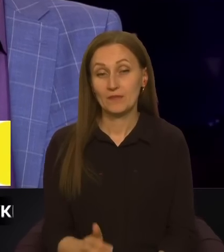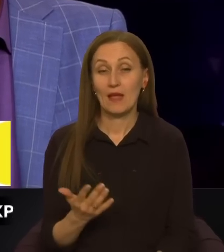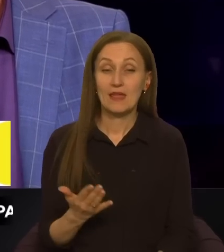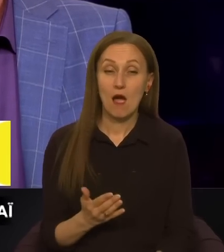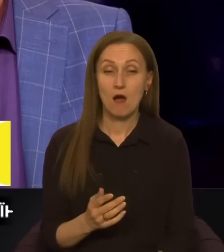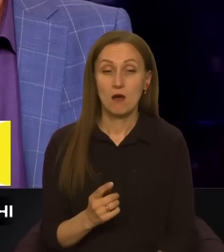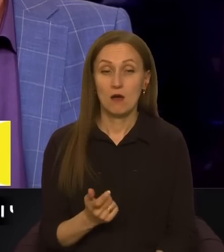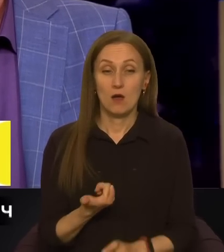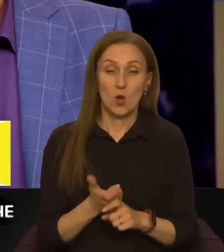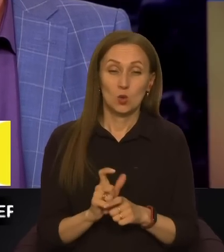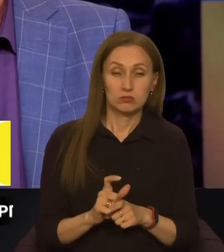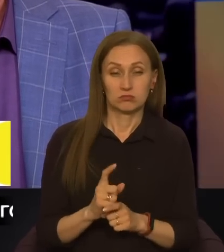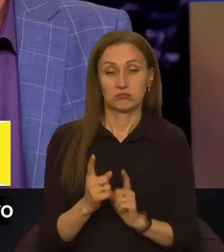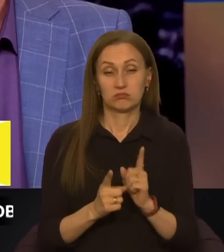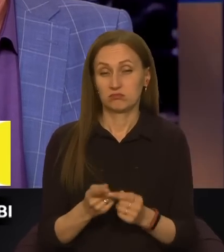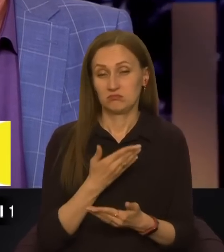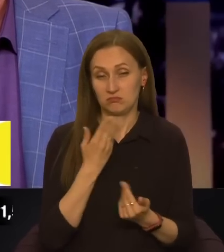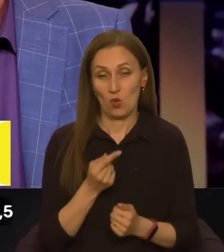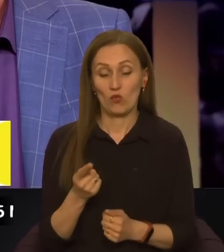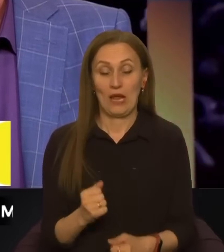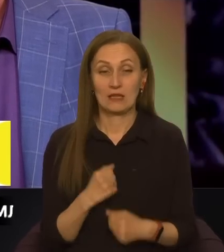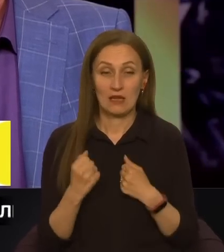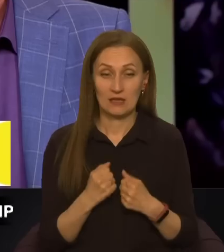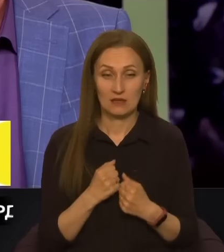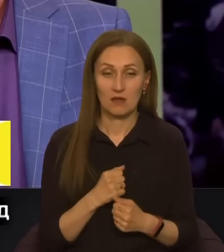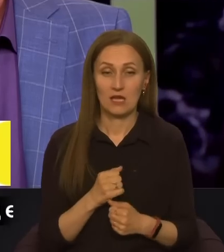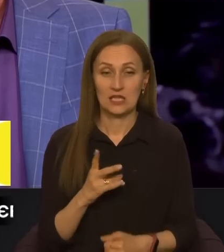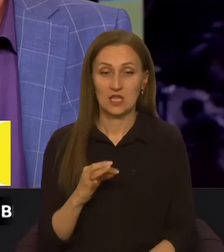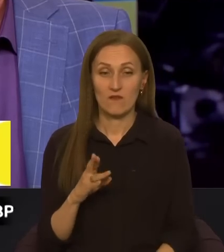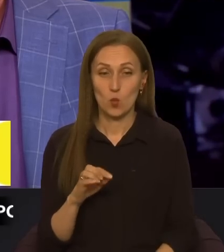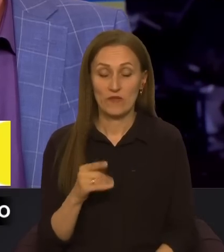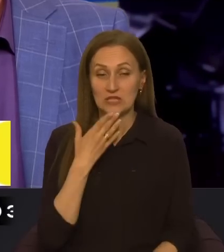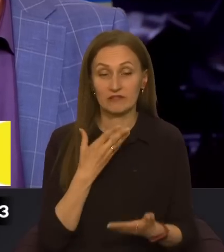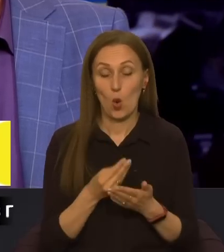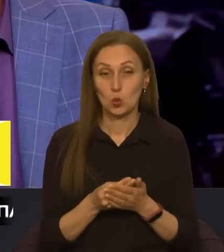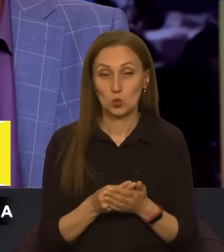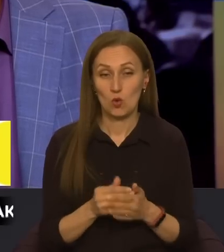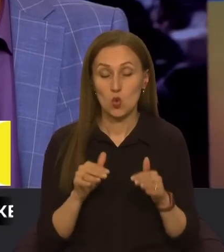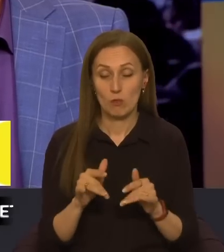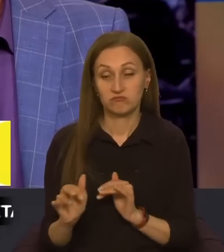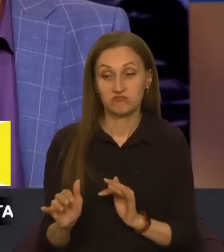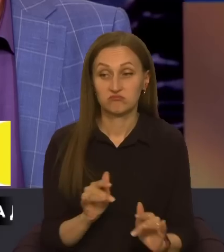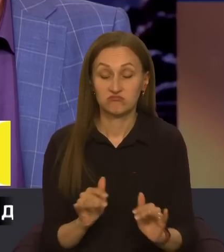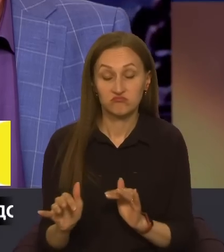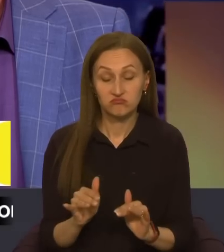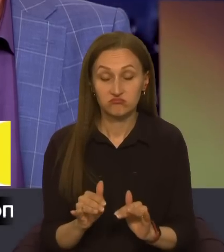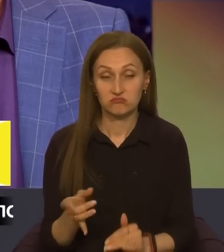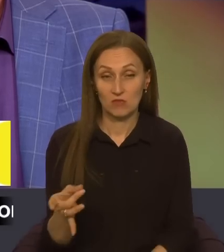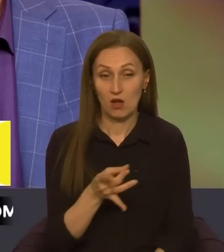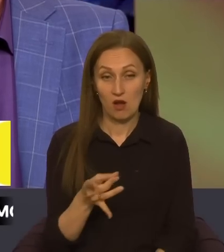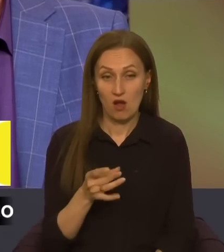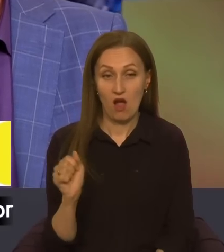Якось кардинально насправді вони не змінилися. Вони намагають інтенсифікувати свої штурмові дії в